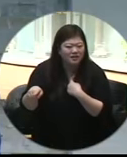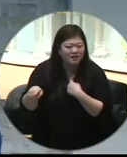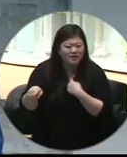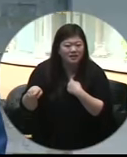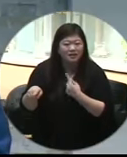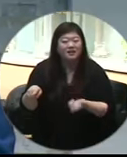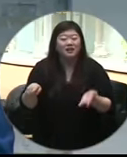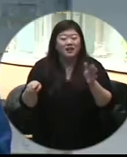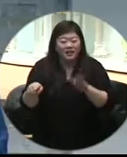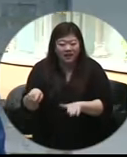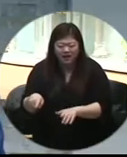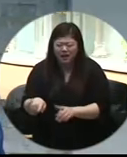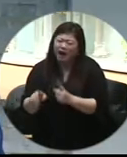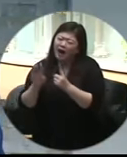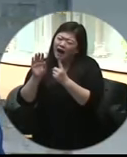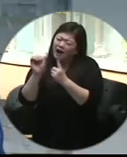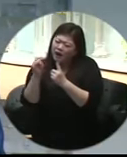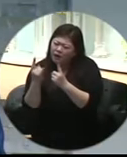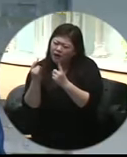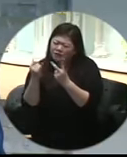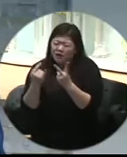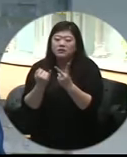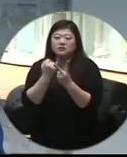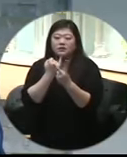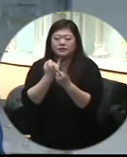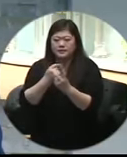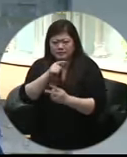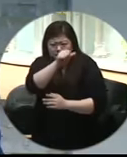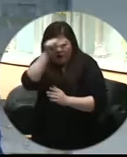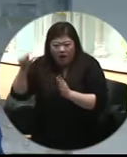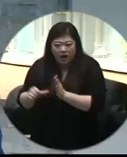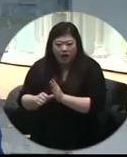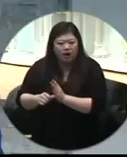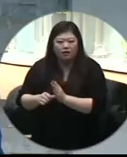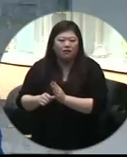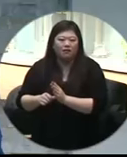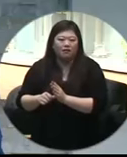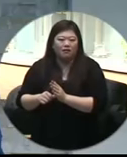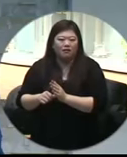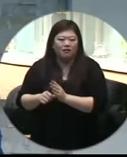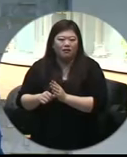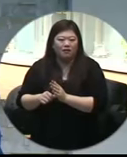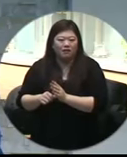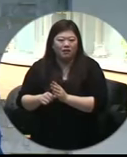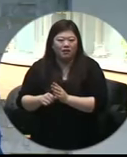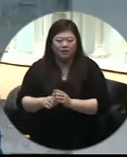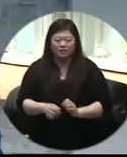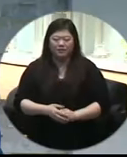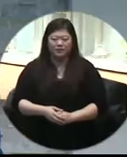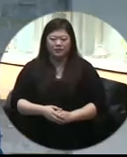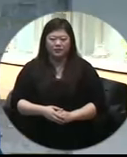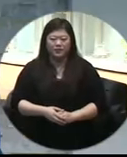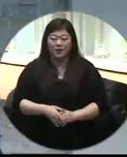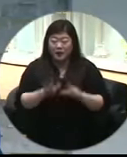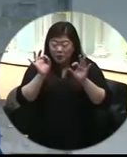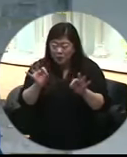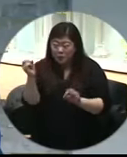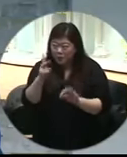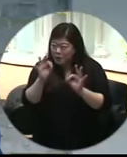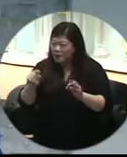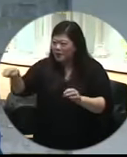그런데 그런 걸 그런데 빠진 사람들은요, 말 가장 이 말씀 못 듣는 사람 특징이 옛날에 신비주의했던